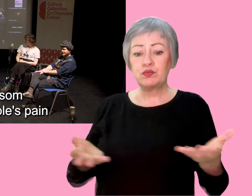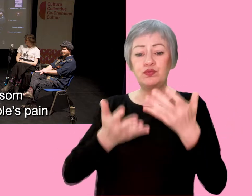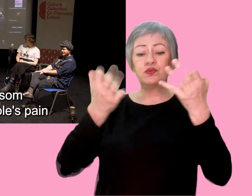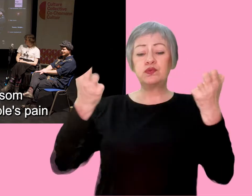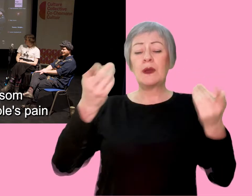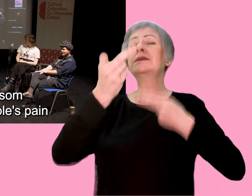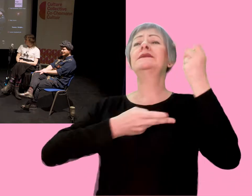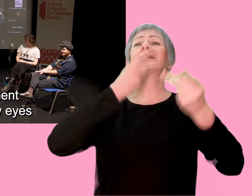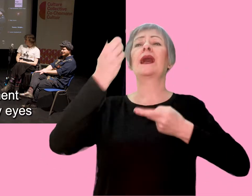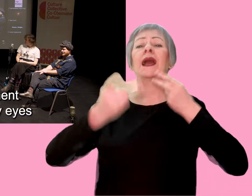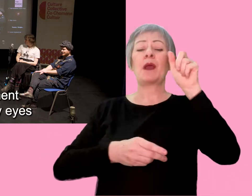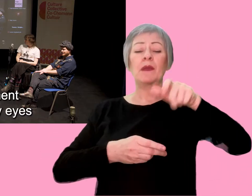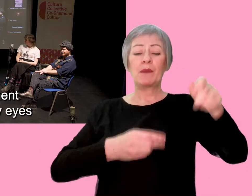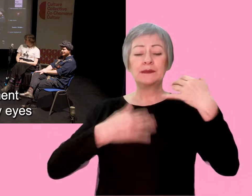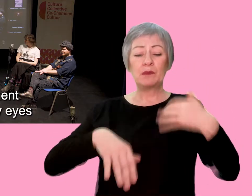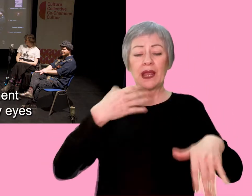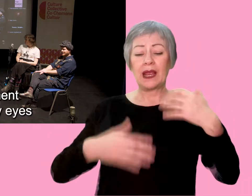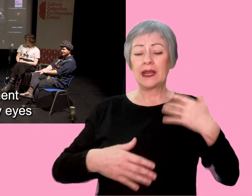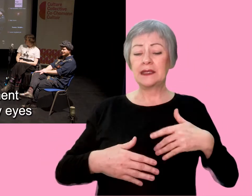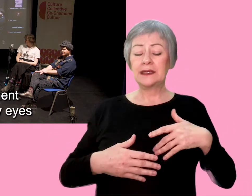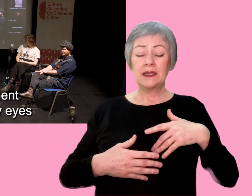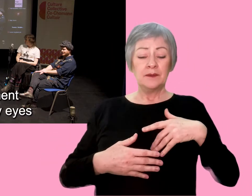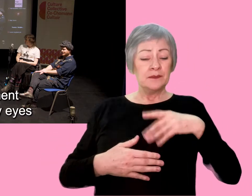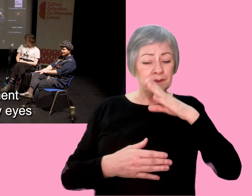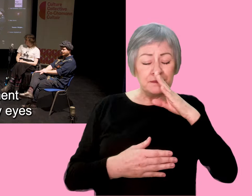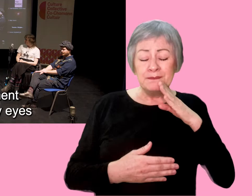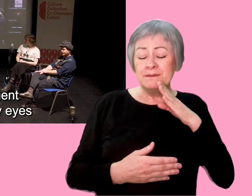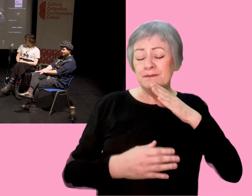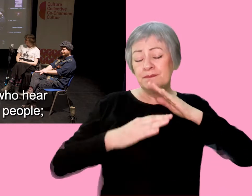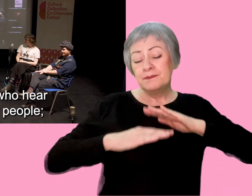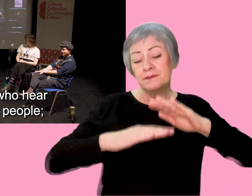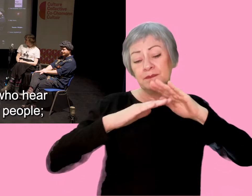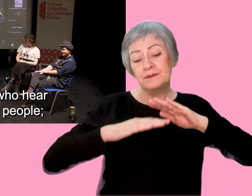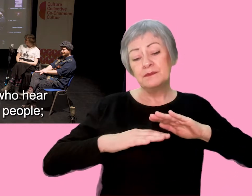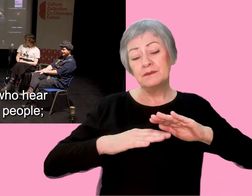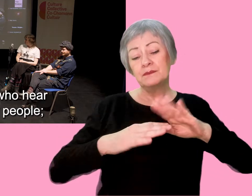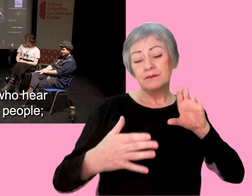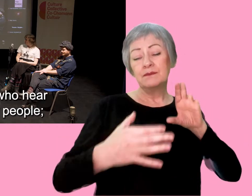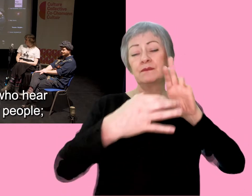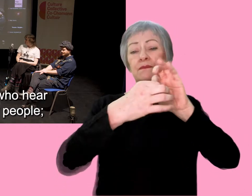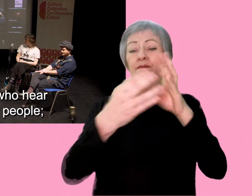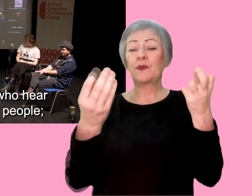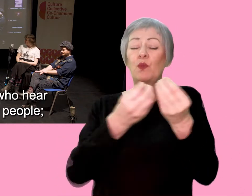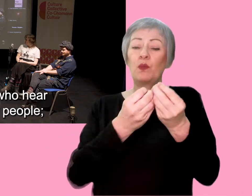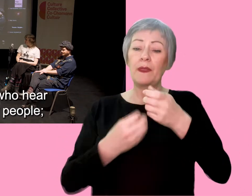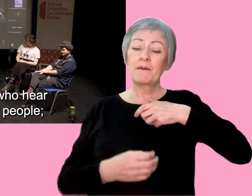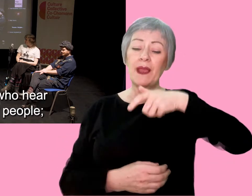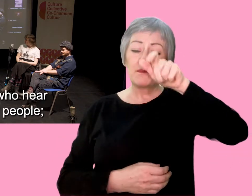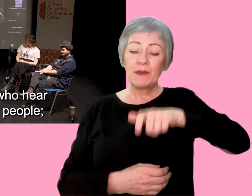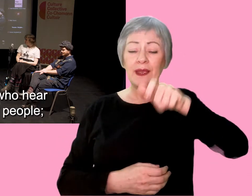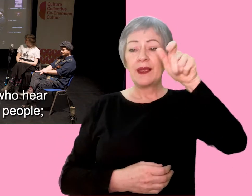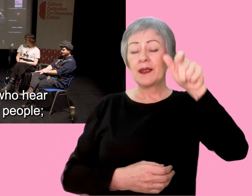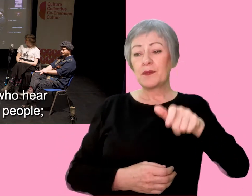رخيم حزين آلام شعبي فتدمع عيني وحولي العيون